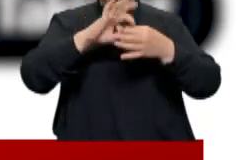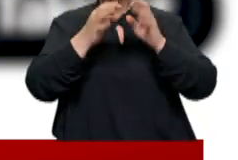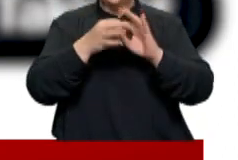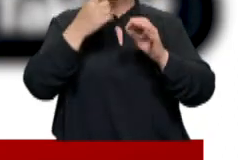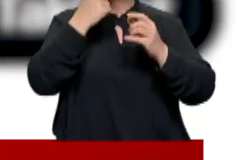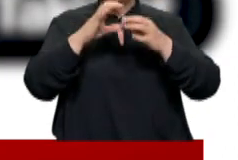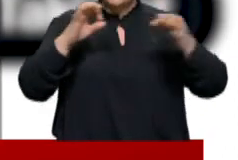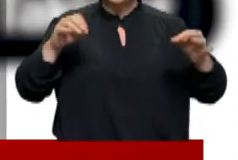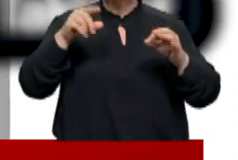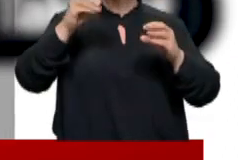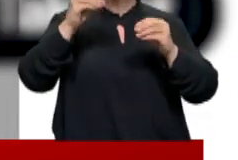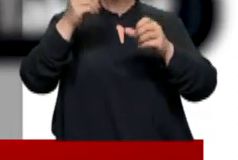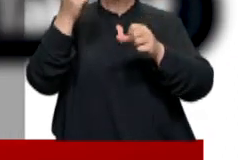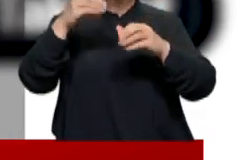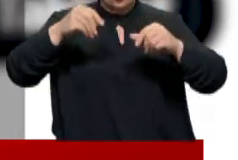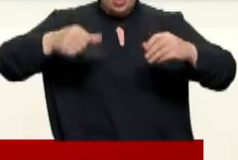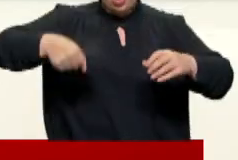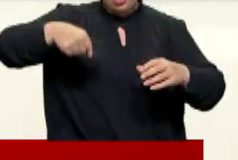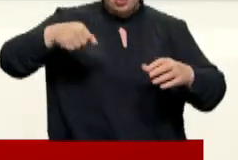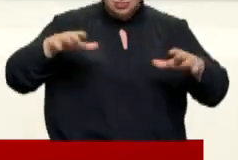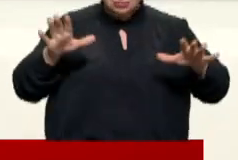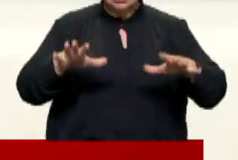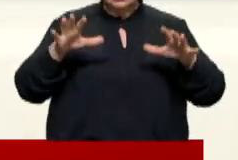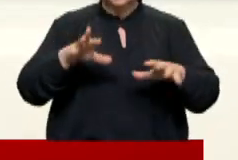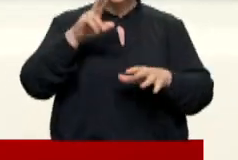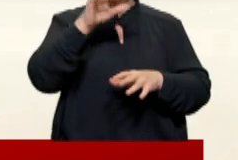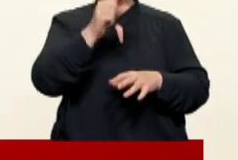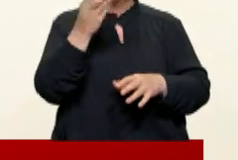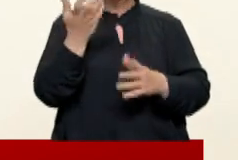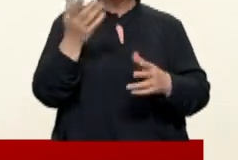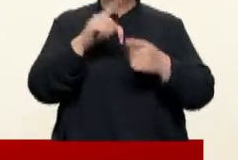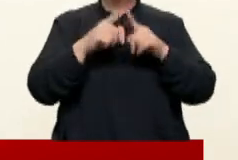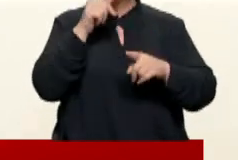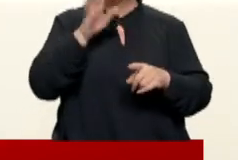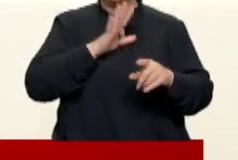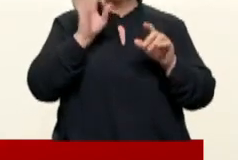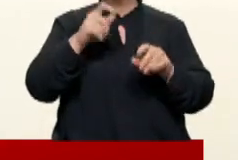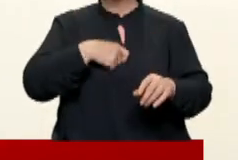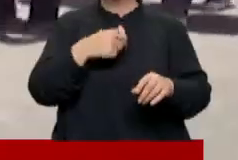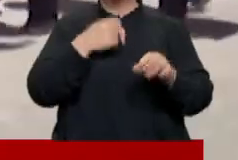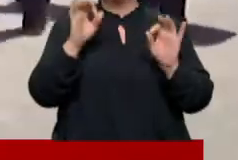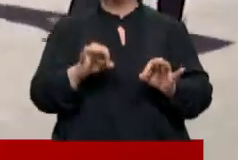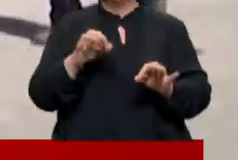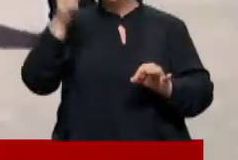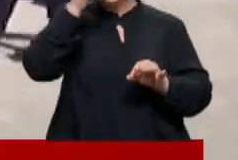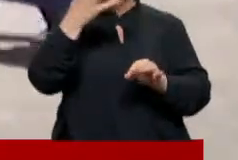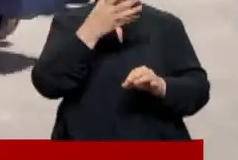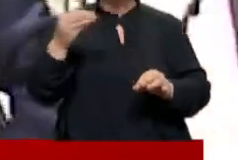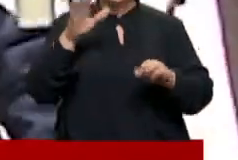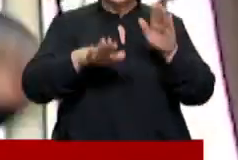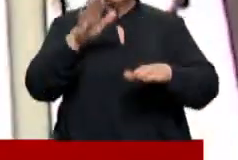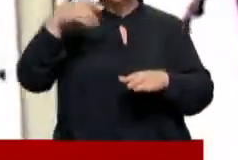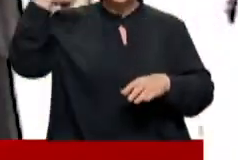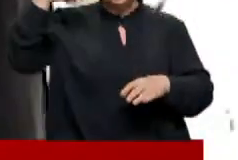Zincirler, teller şimdi kum torbası koyarlar herhalde. Göç İdaresi'ne randevu alacakmış da Kılıçdaroğlu her zamanki gibi saçmalamış gene. Türkiye 5 milyona